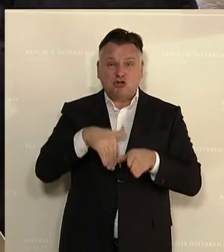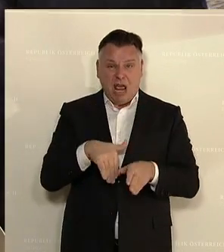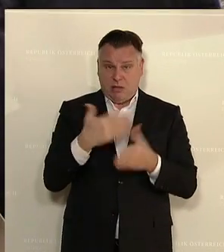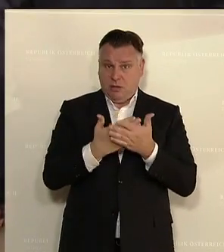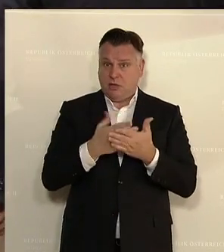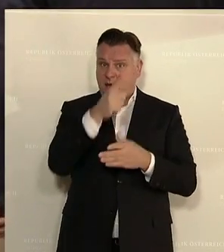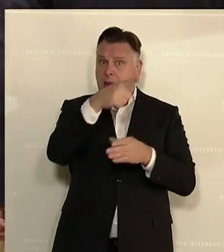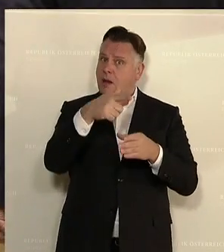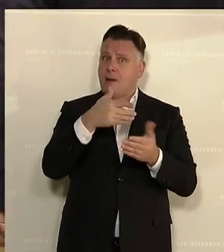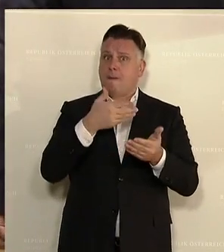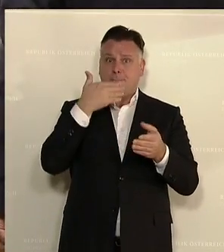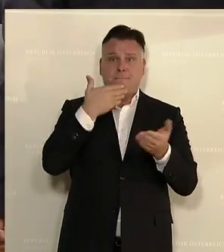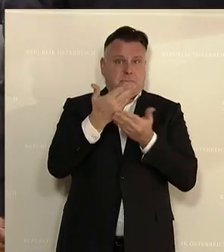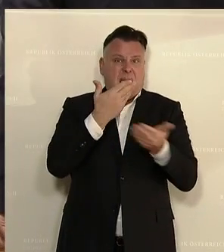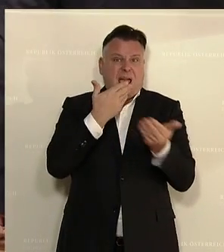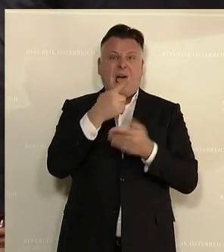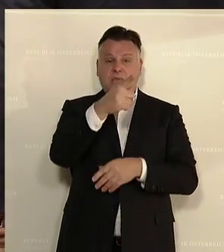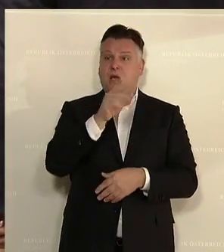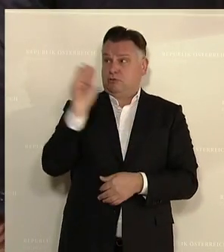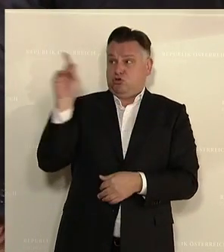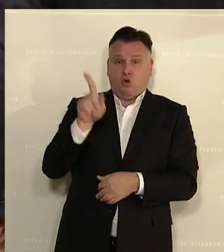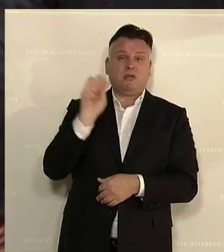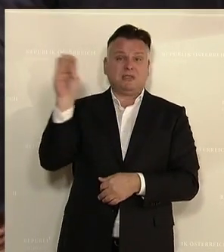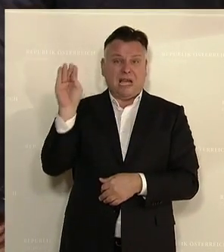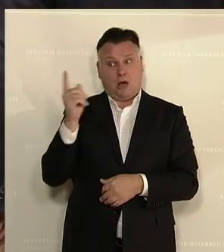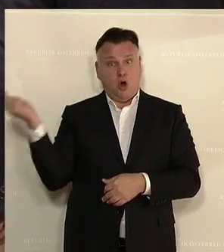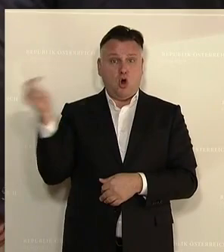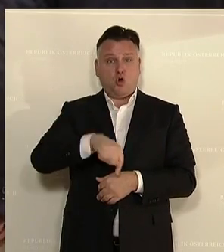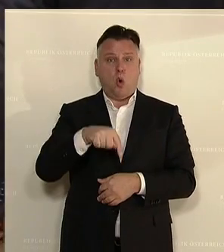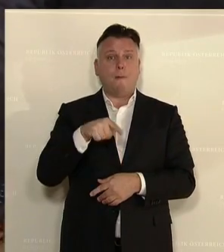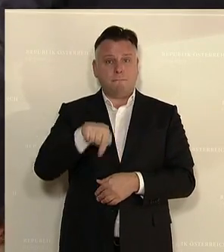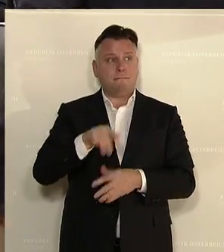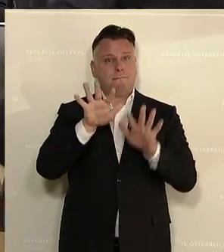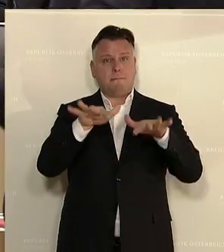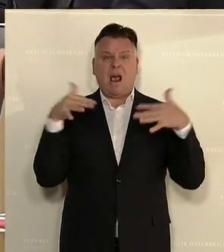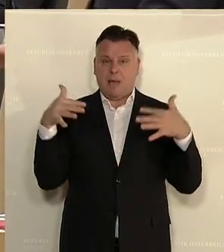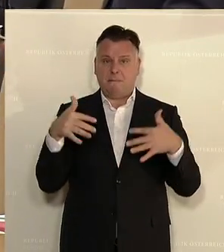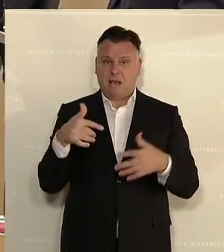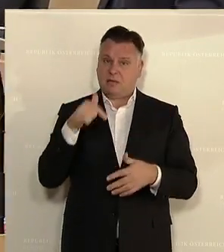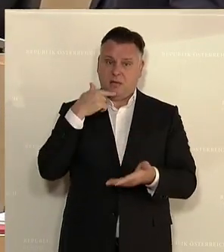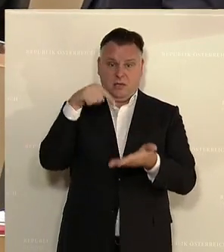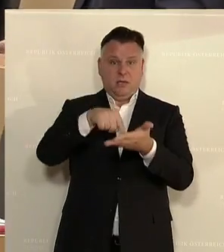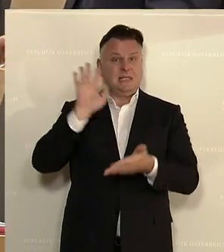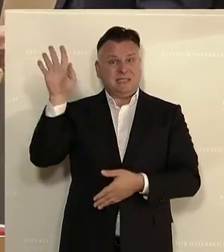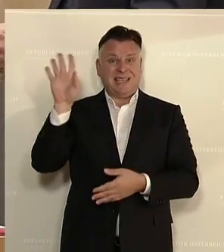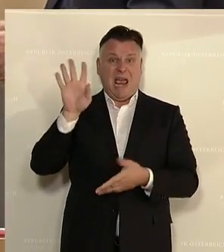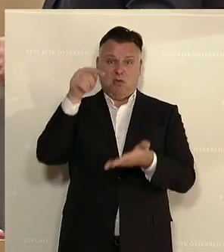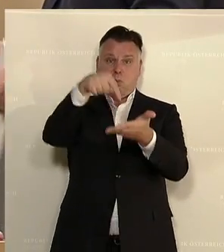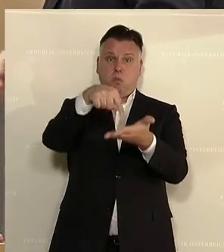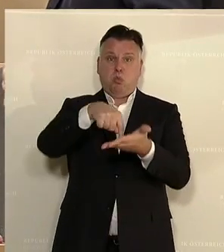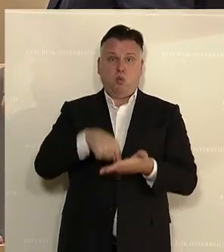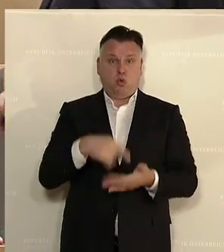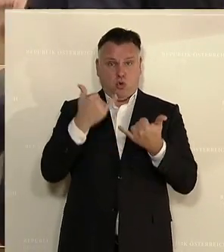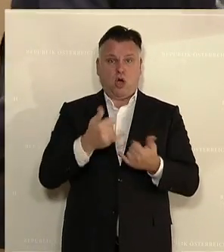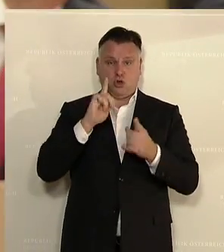Berater zumindest darauf hinweisen, dass es nicht schlecht wäre, im Parlament aufzutauchen, wenn meine Tagesordnungspunkte hier auch zur